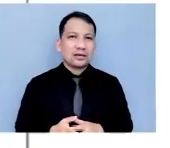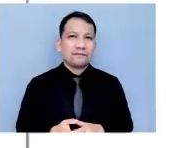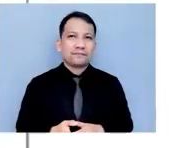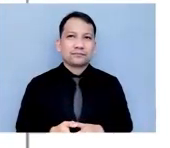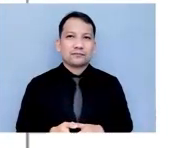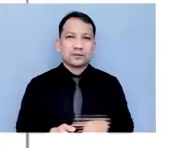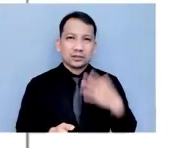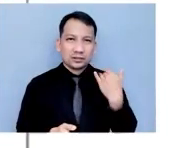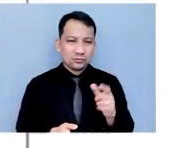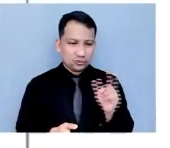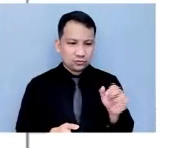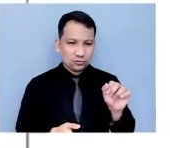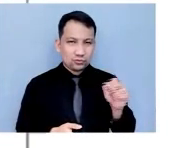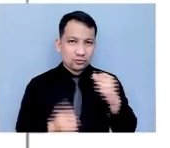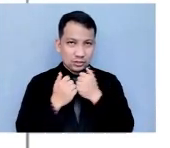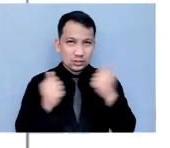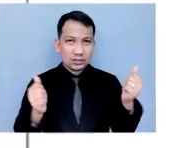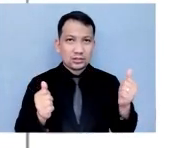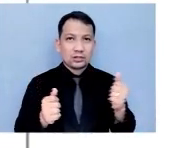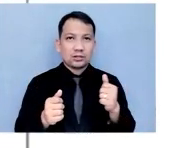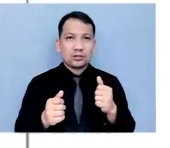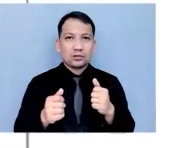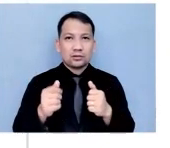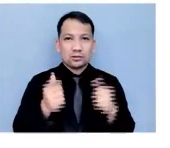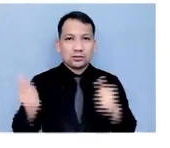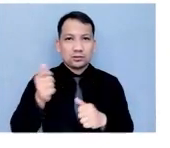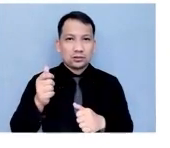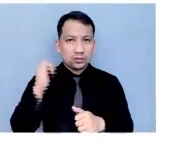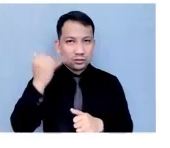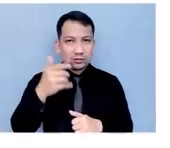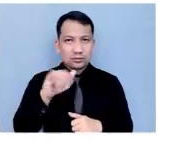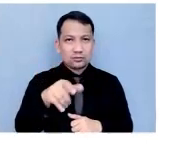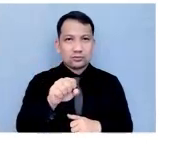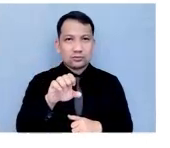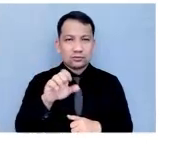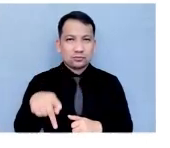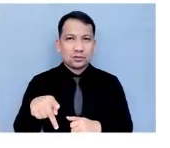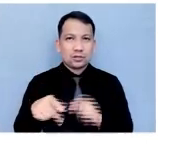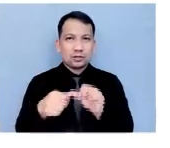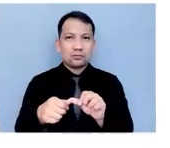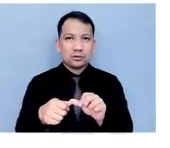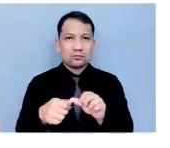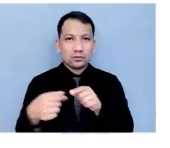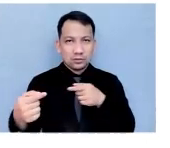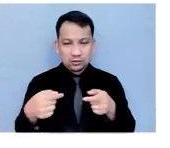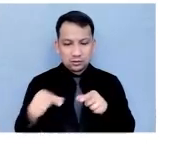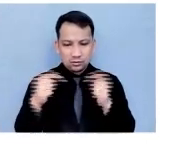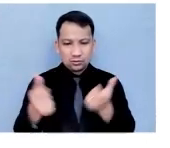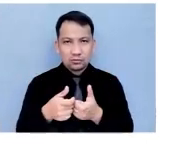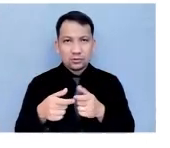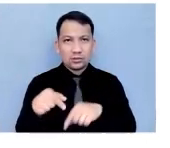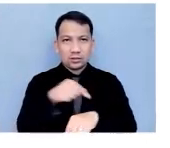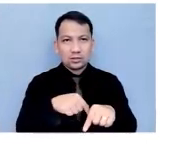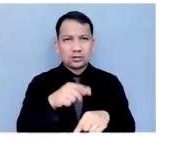Taong 2012, inanunsyo ng nooy Postmaster General si Josie De La Cruz na ang gobyerno daw ay nakikipag-usap sa grupo na nasa likod ng